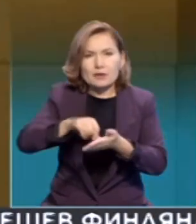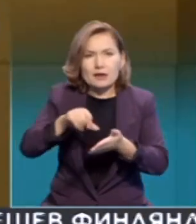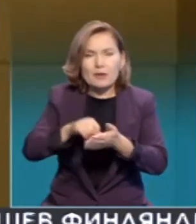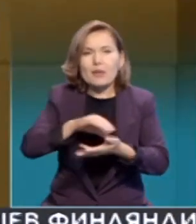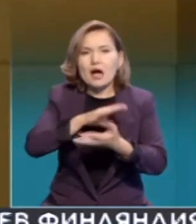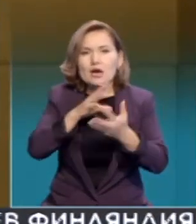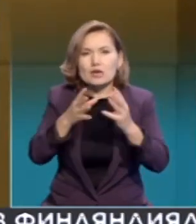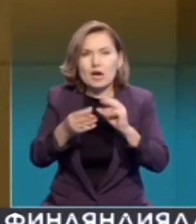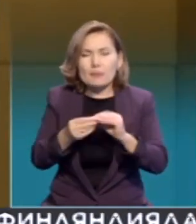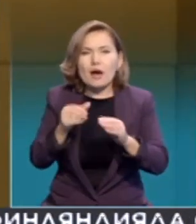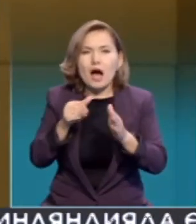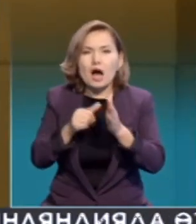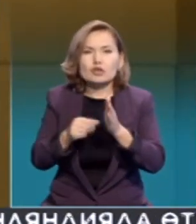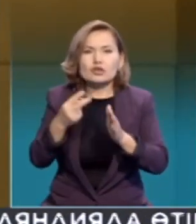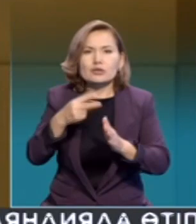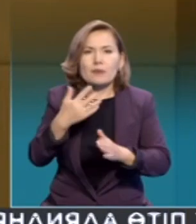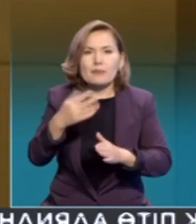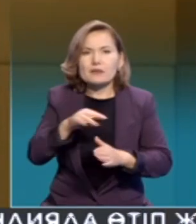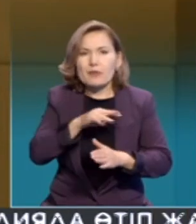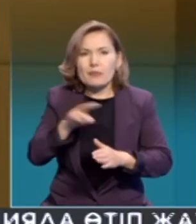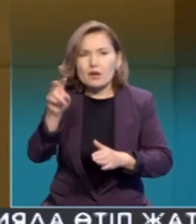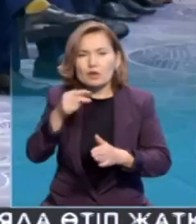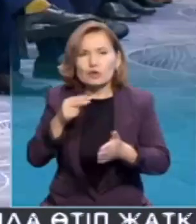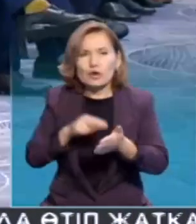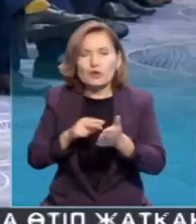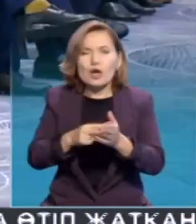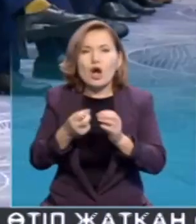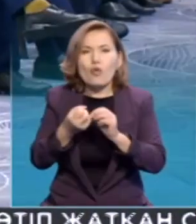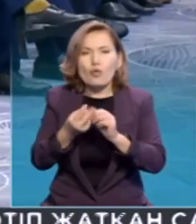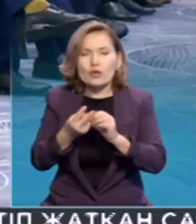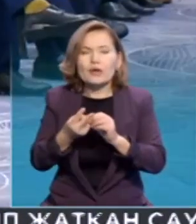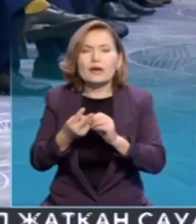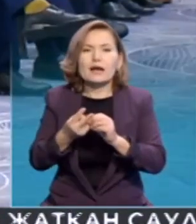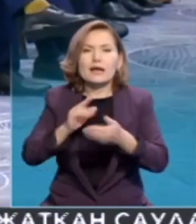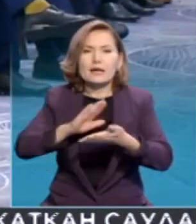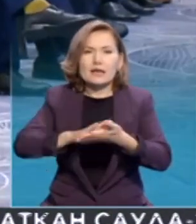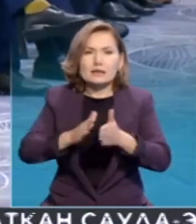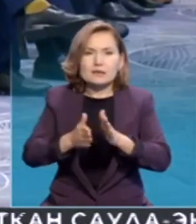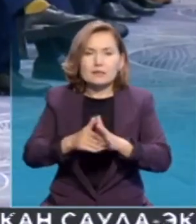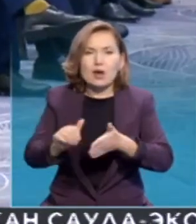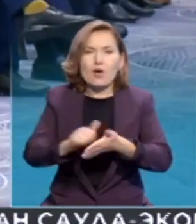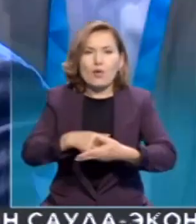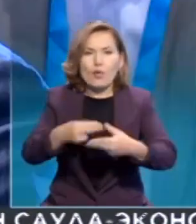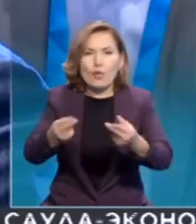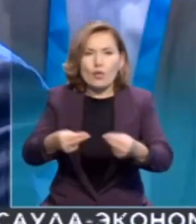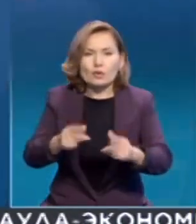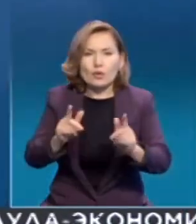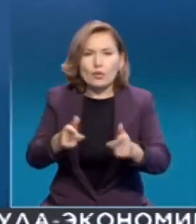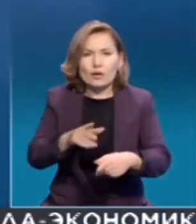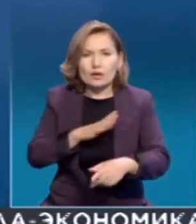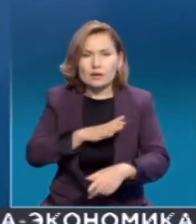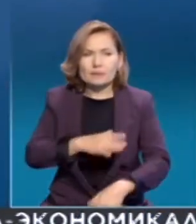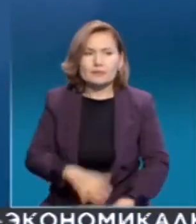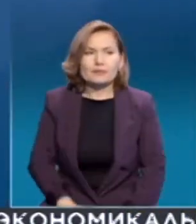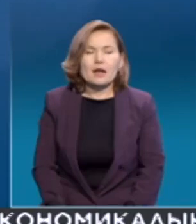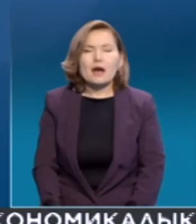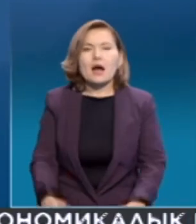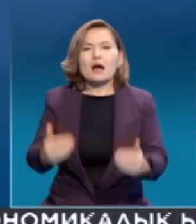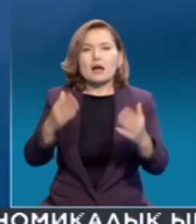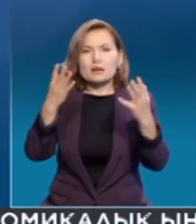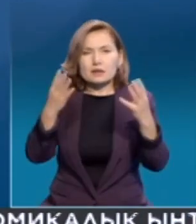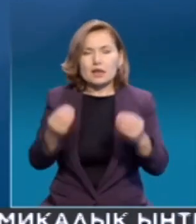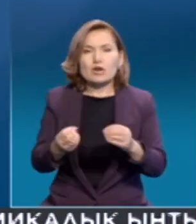жалпы құны 625 миллион доллар болатын 12 келісімге қол қойылды. Қазірдің өзінде тек қана